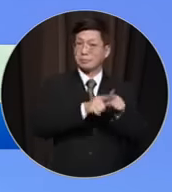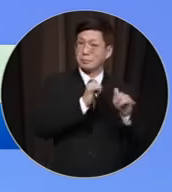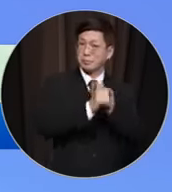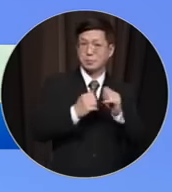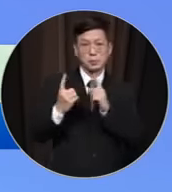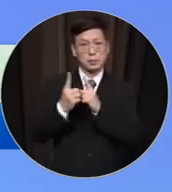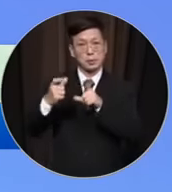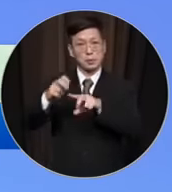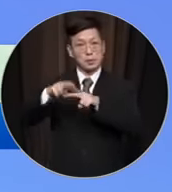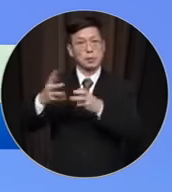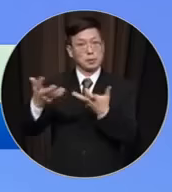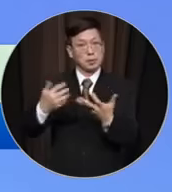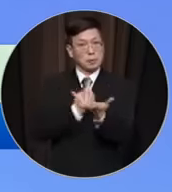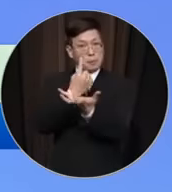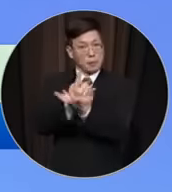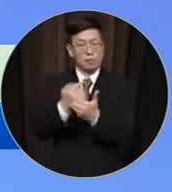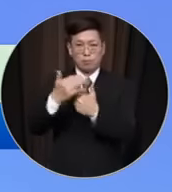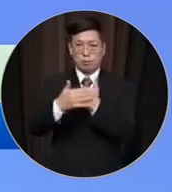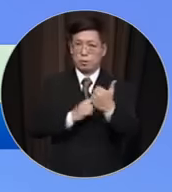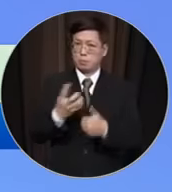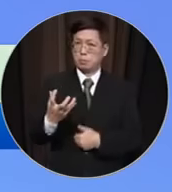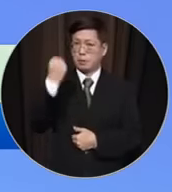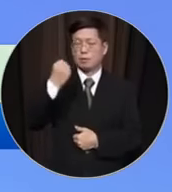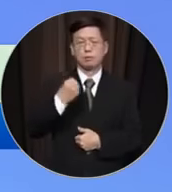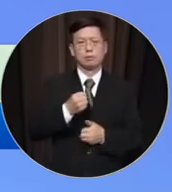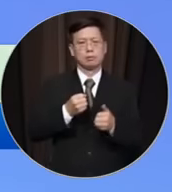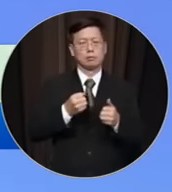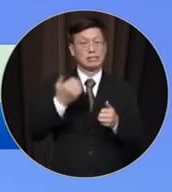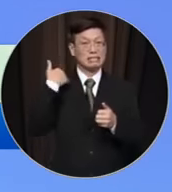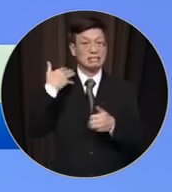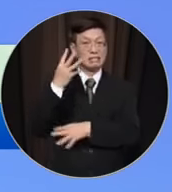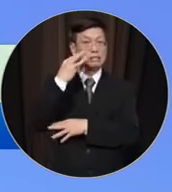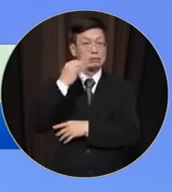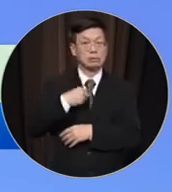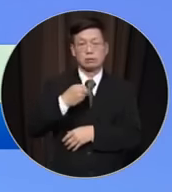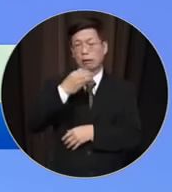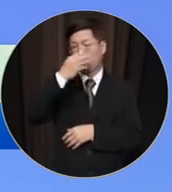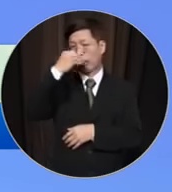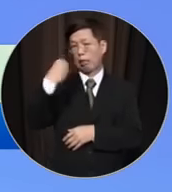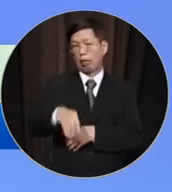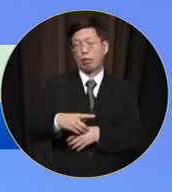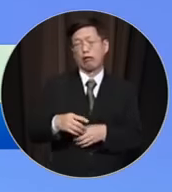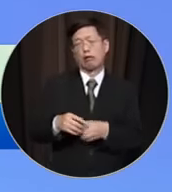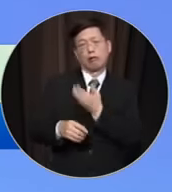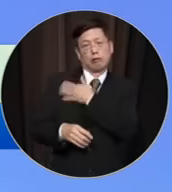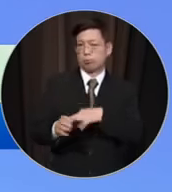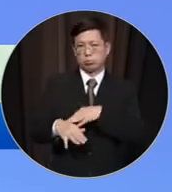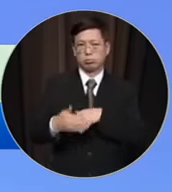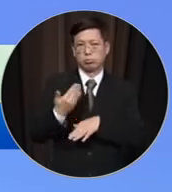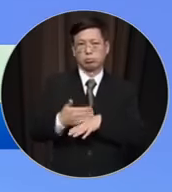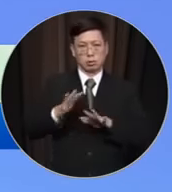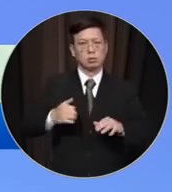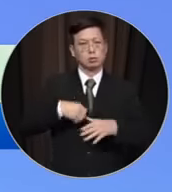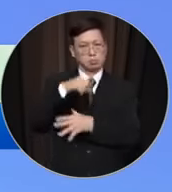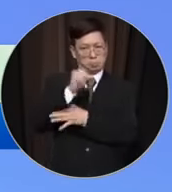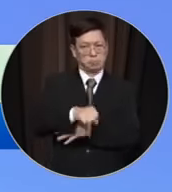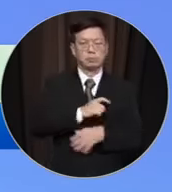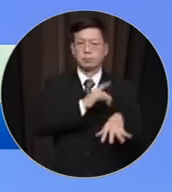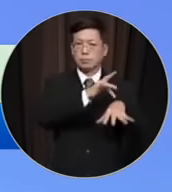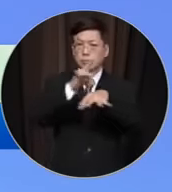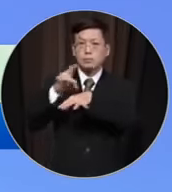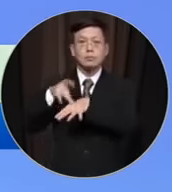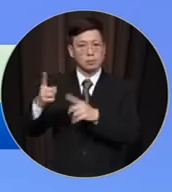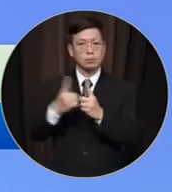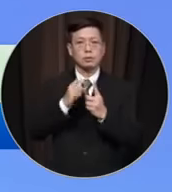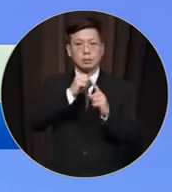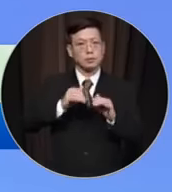的参与，捍卫自己权利的状况，大家对政治不再能感，愿意去接触、去了解，我这个觉得对台湾